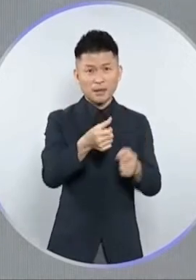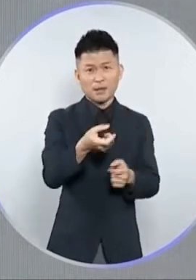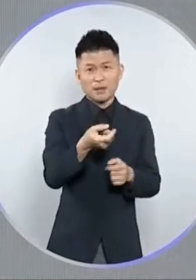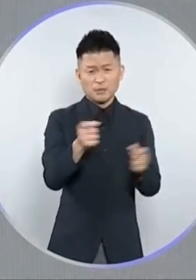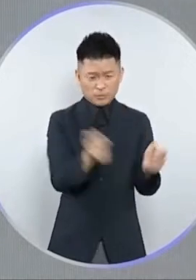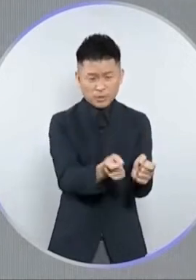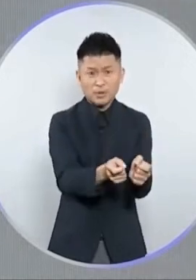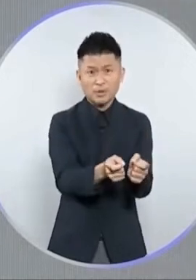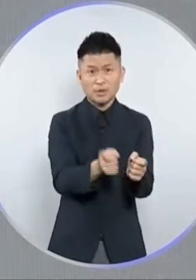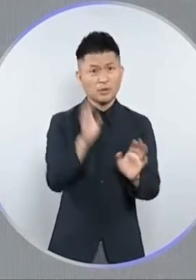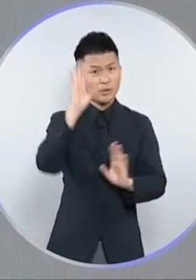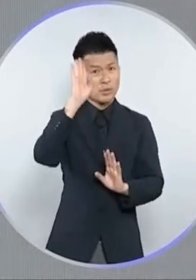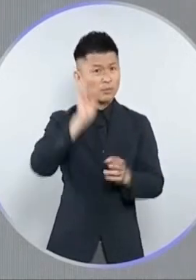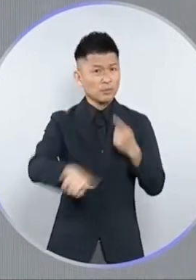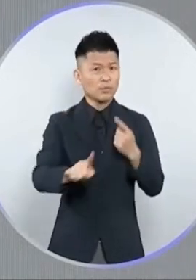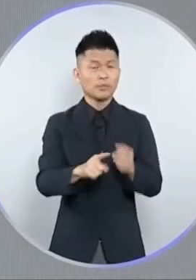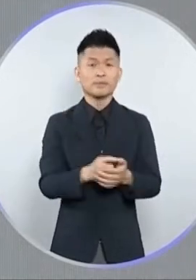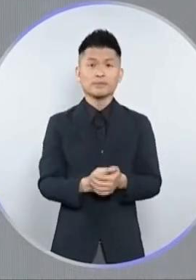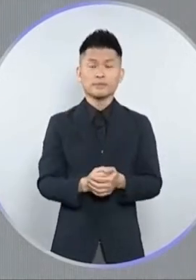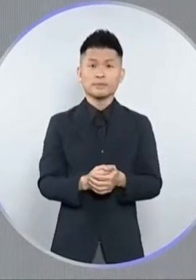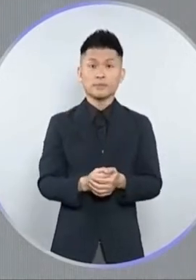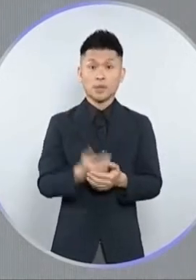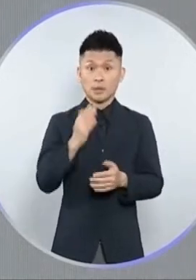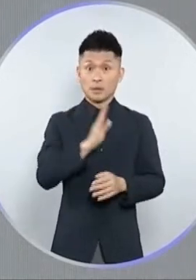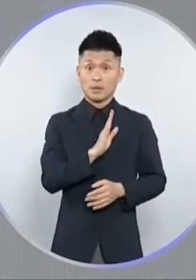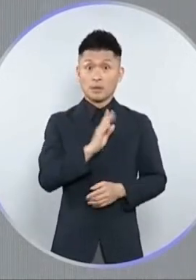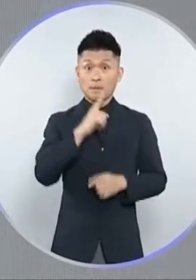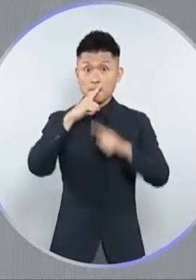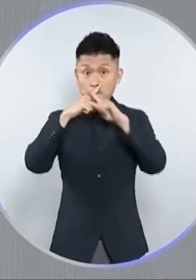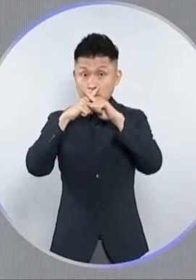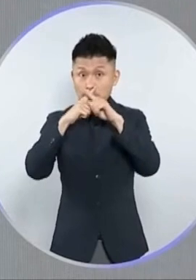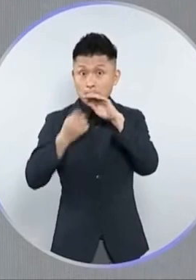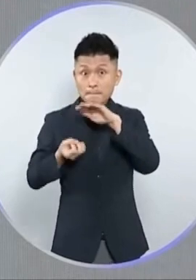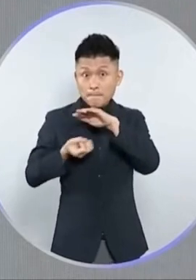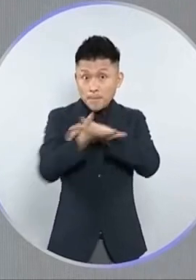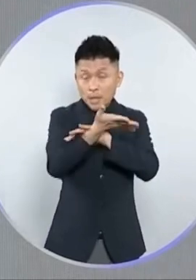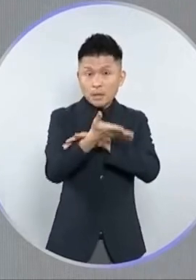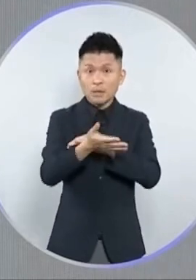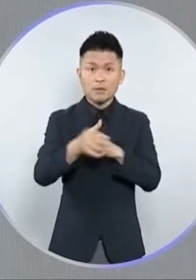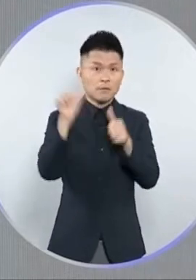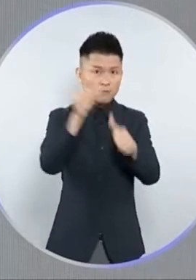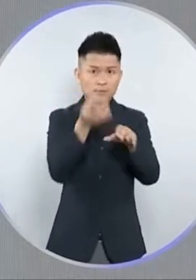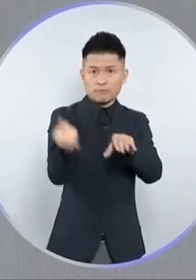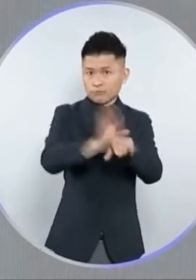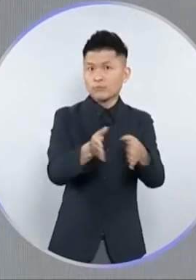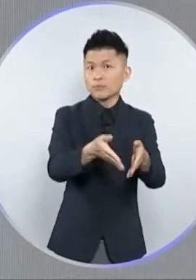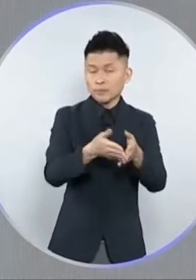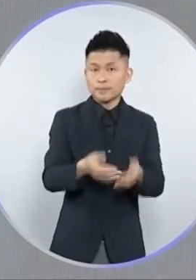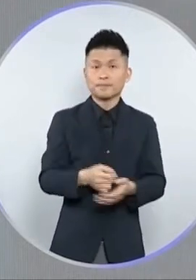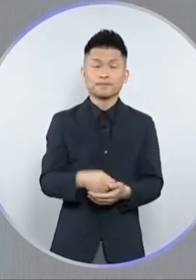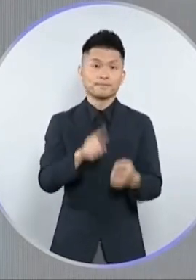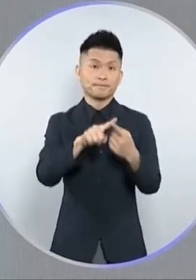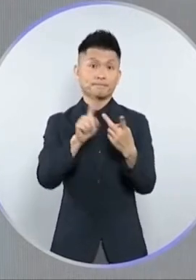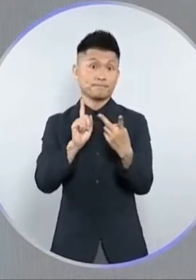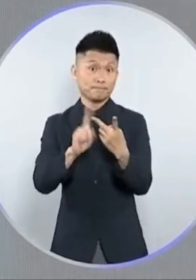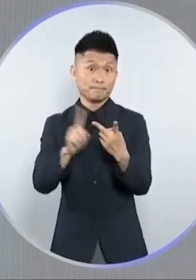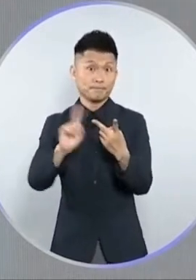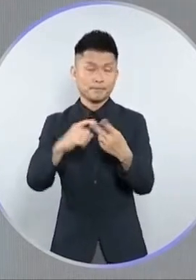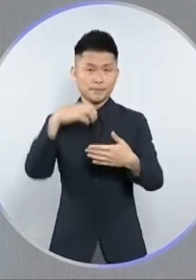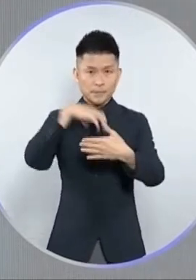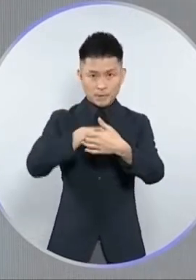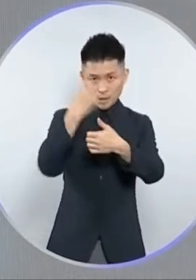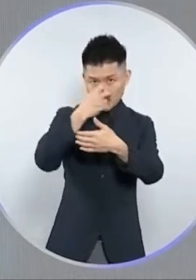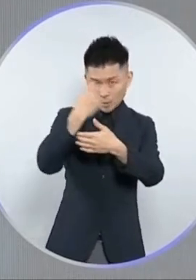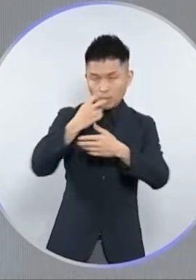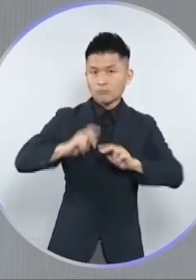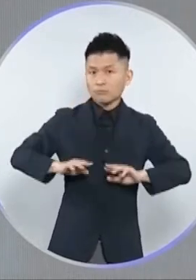啊？所以第一点一定要加重泄露国家机密罪的刑罚，这一定要先有。第二点，内部管理还是